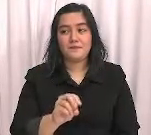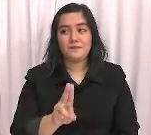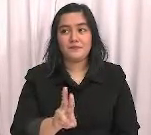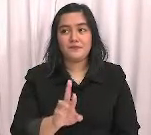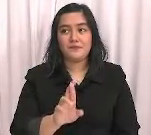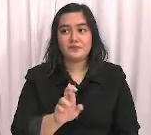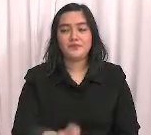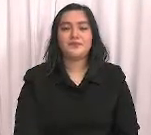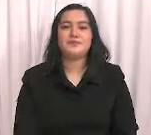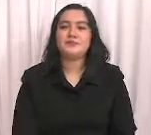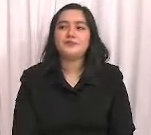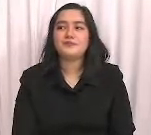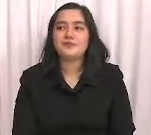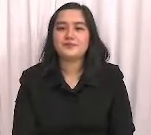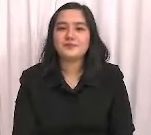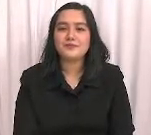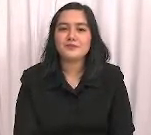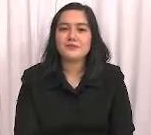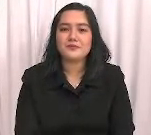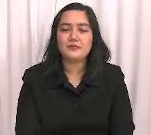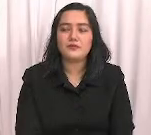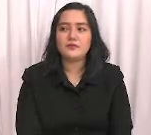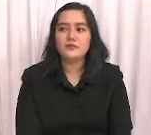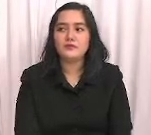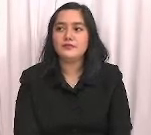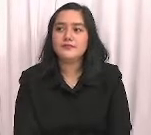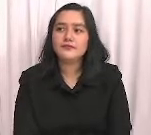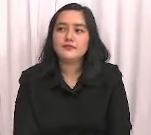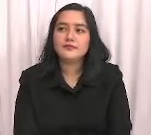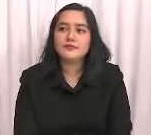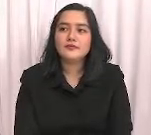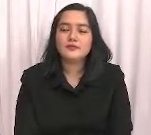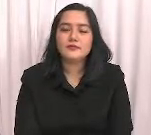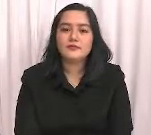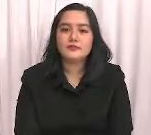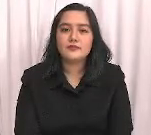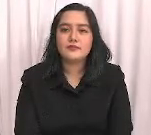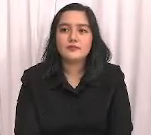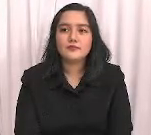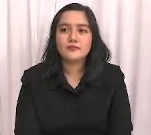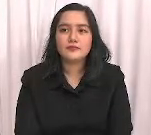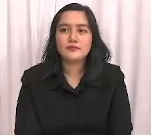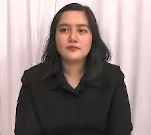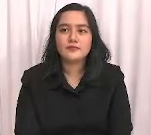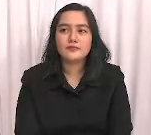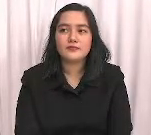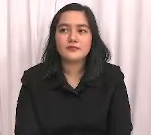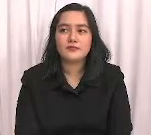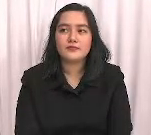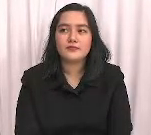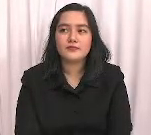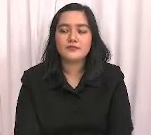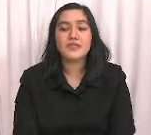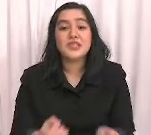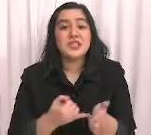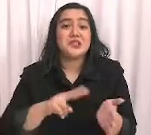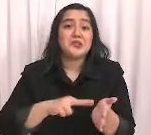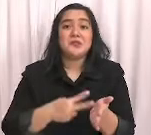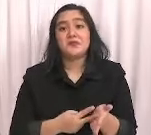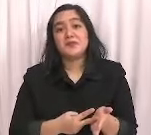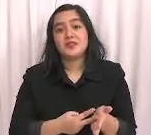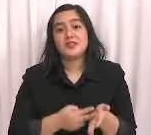of Valor medal awarding. Oo, di ba? Hindi lang yun, biruin mo yung ipuputong sa'yo, yung award na yan, yung reward na yan,